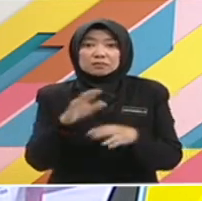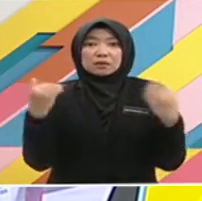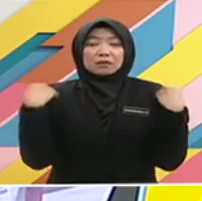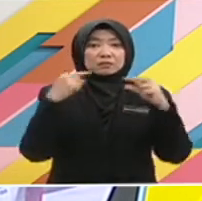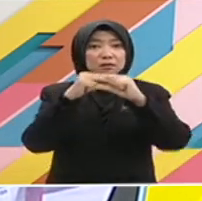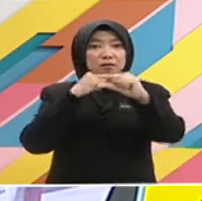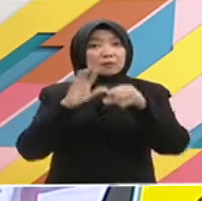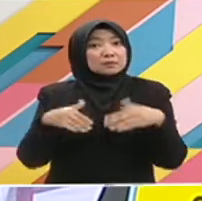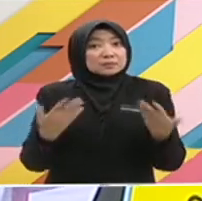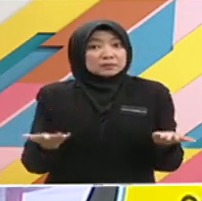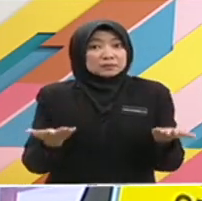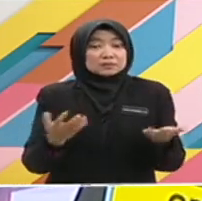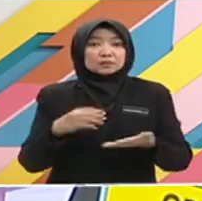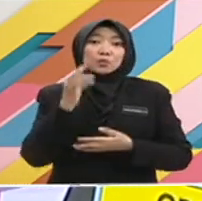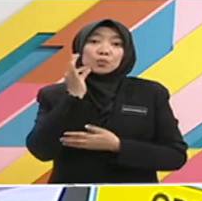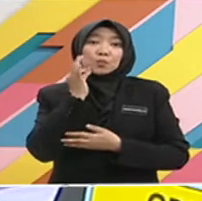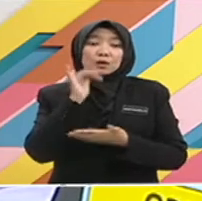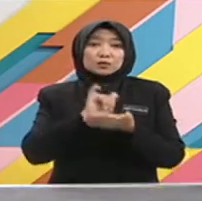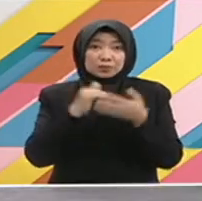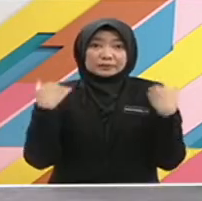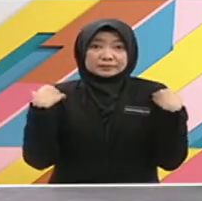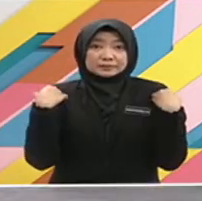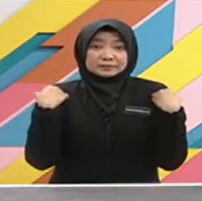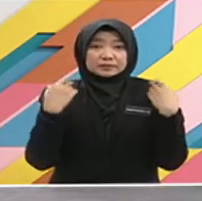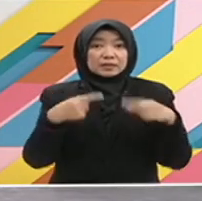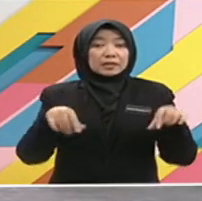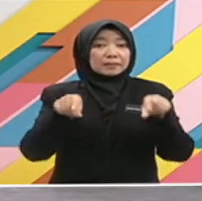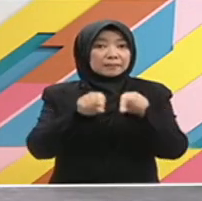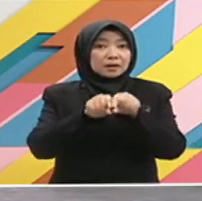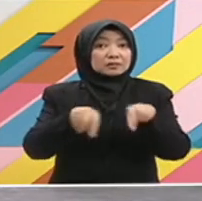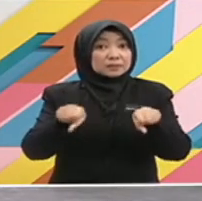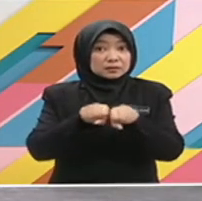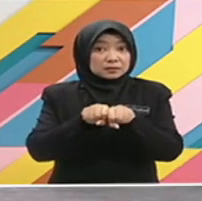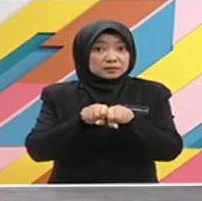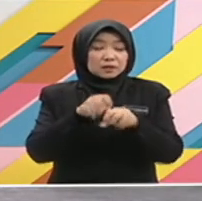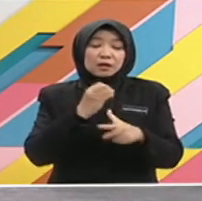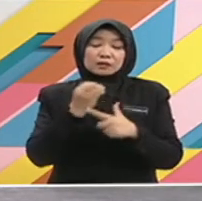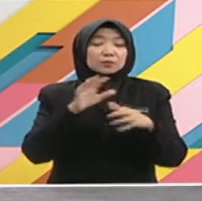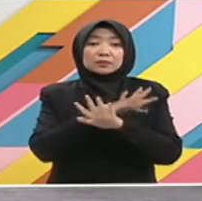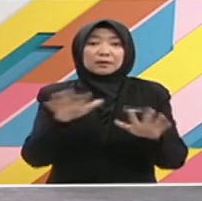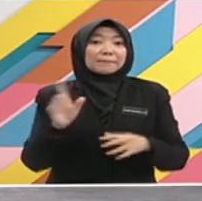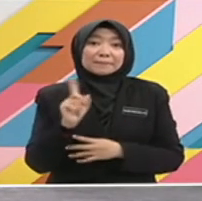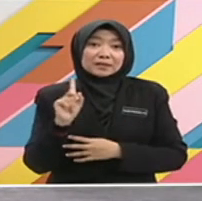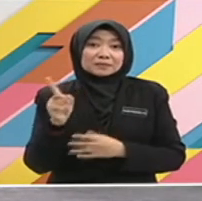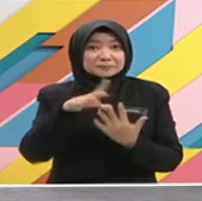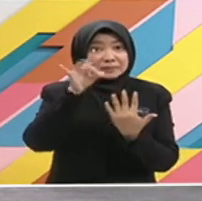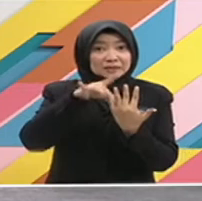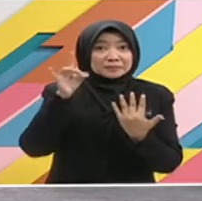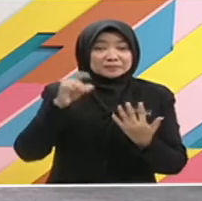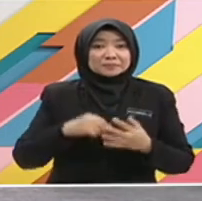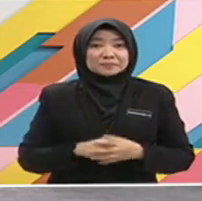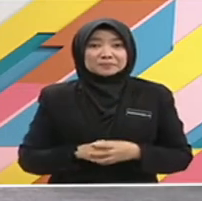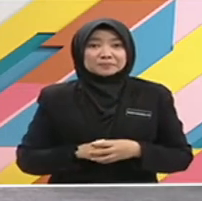mempunyai imbangan simetri atau tidak simetri? Saya rasa kalau kita potong di tengahnya, buah